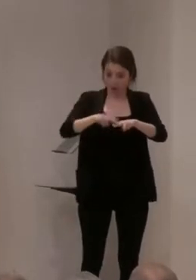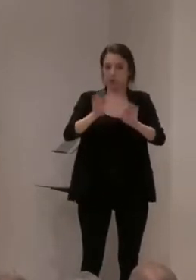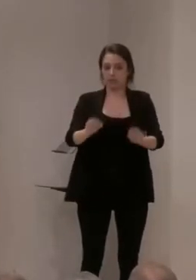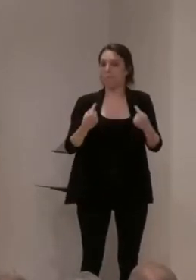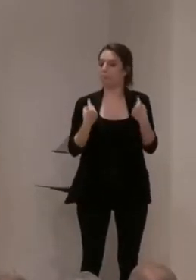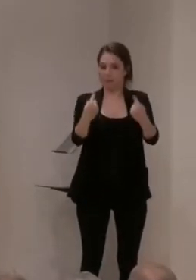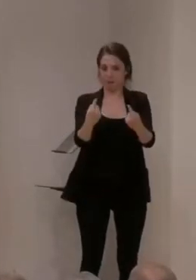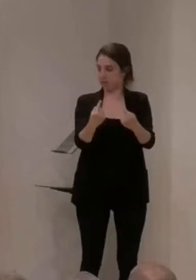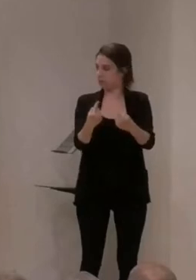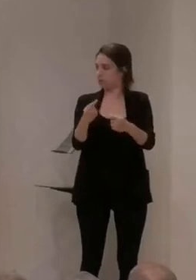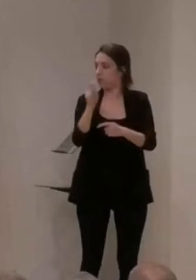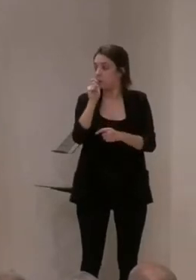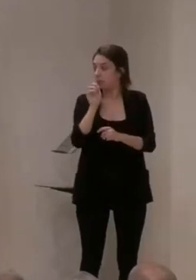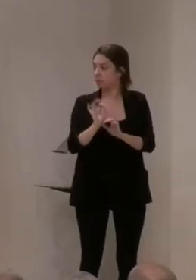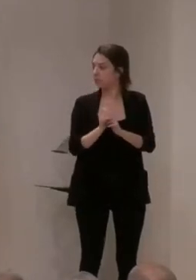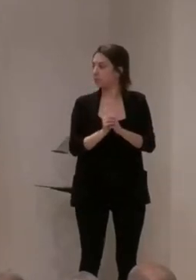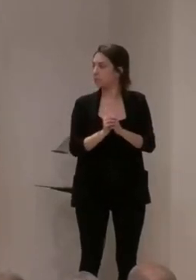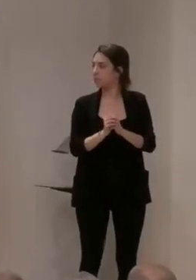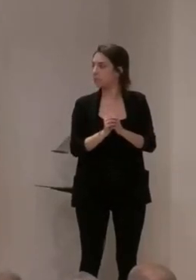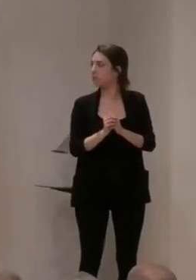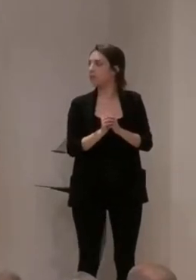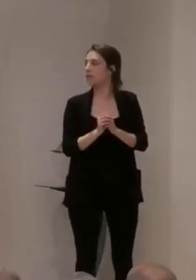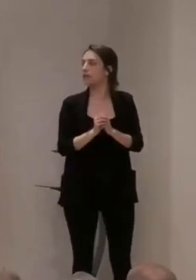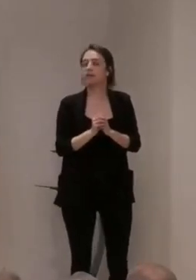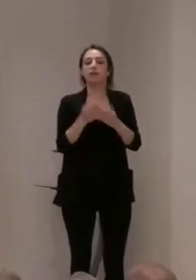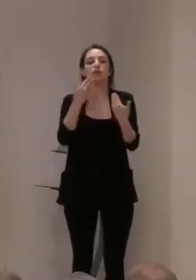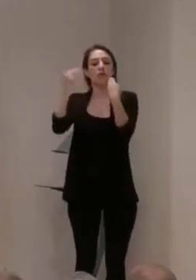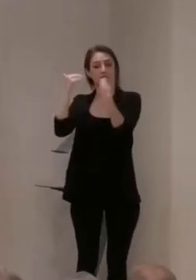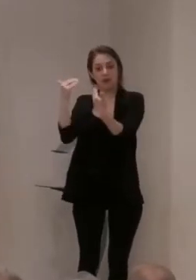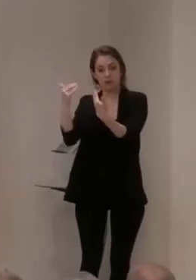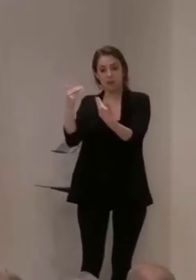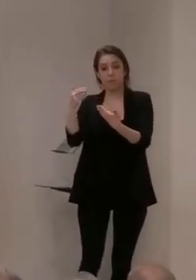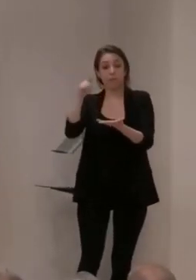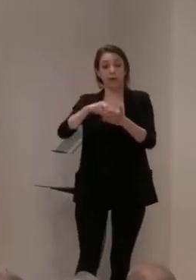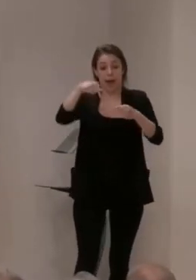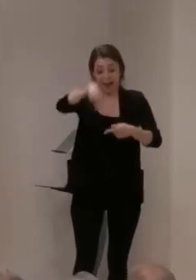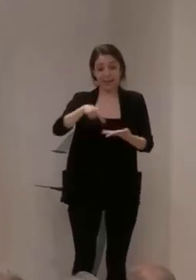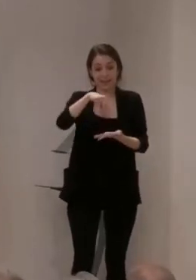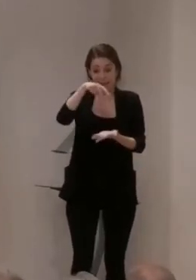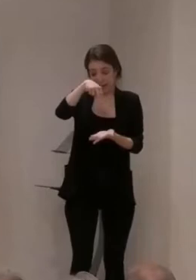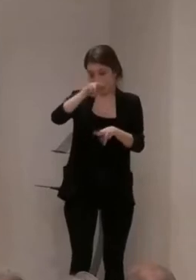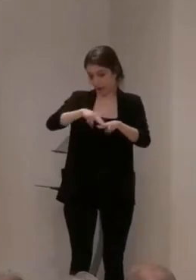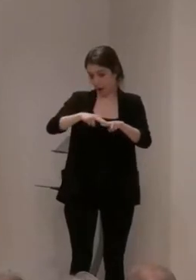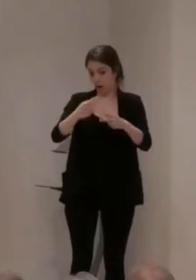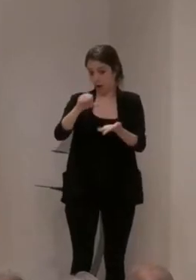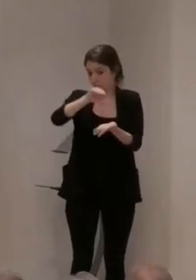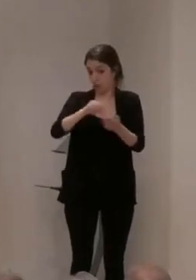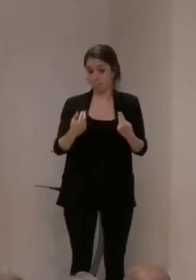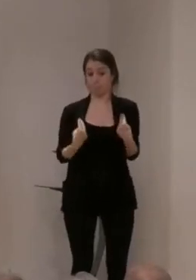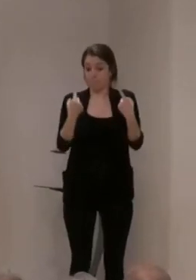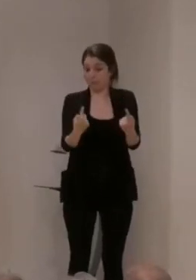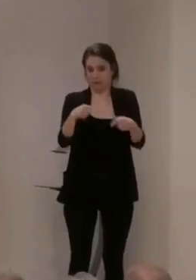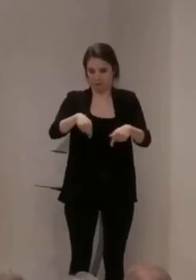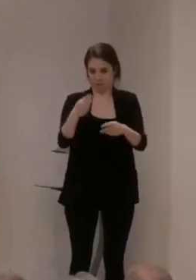Sí, obre el micro. Així toca felicitar. T'hem de felicitar o és una llosa, això? Ara que ja portes uns mesos al càrrec, t'hem